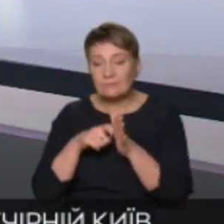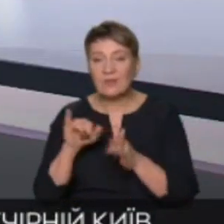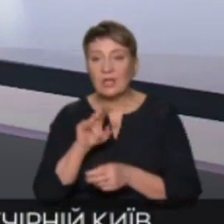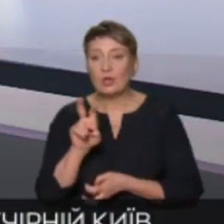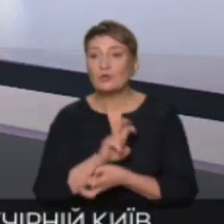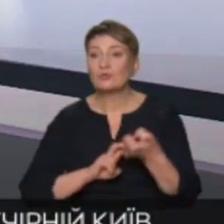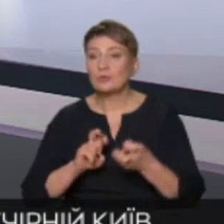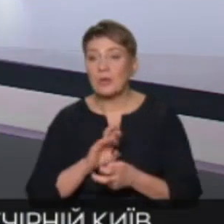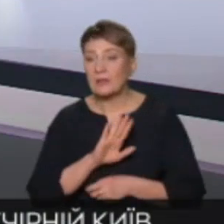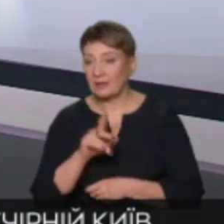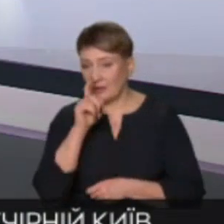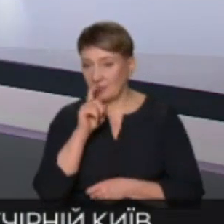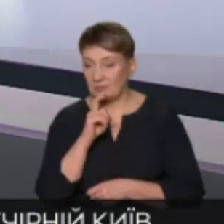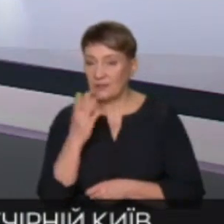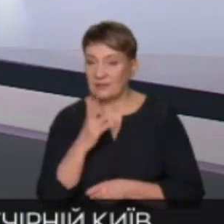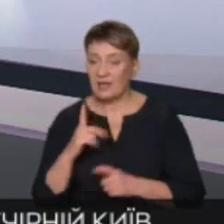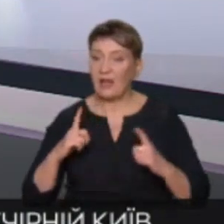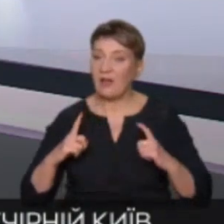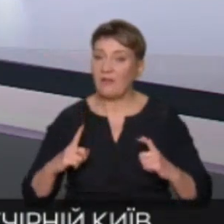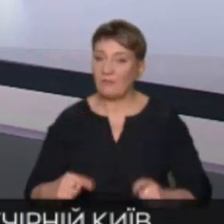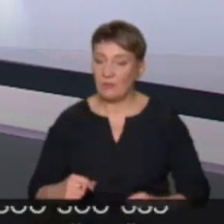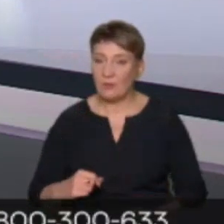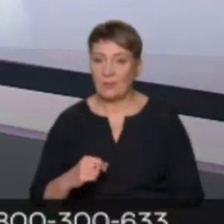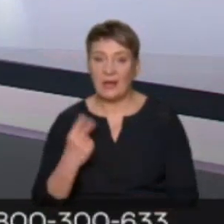Так а незрозуміло яка форма британська чи форма незрозуміло